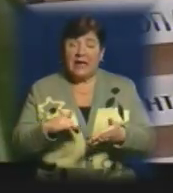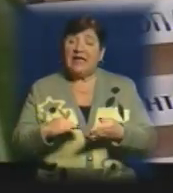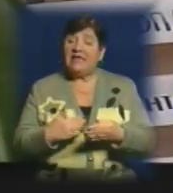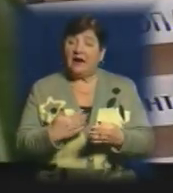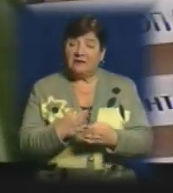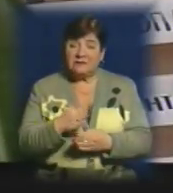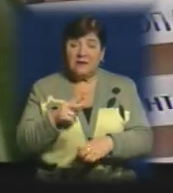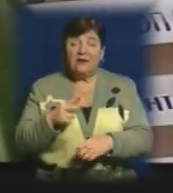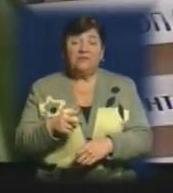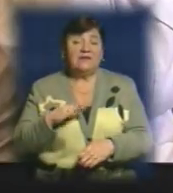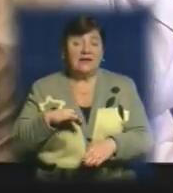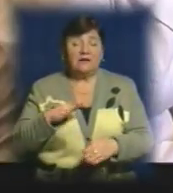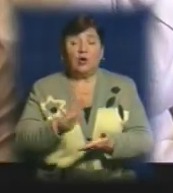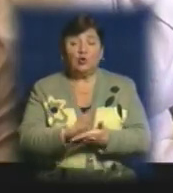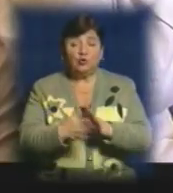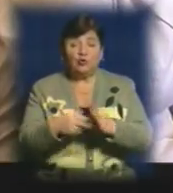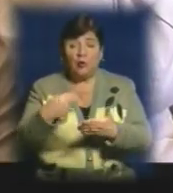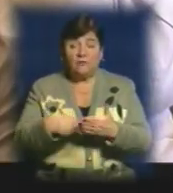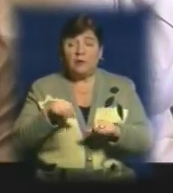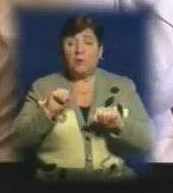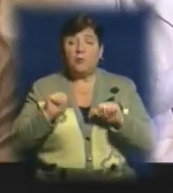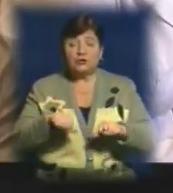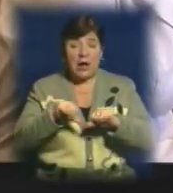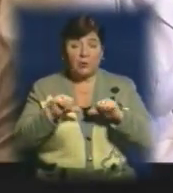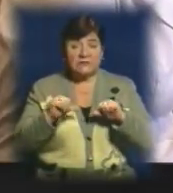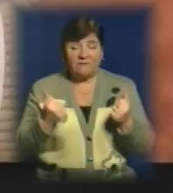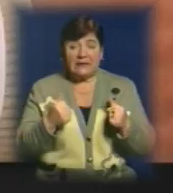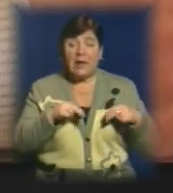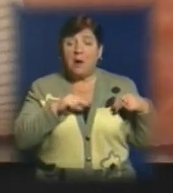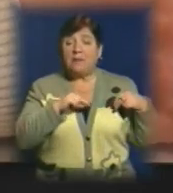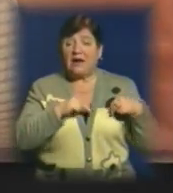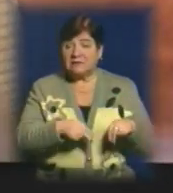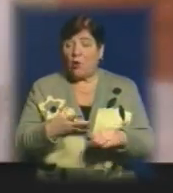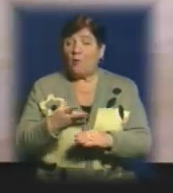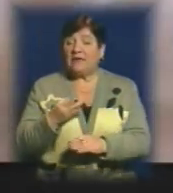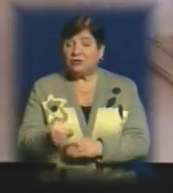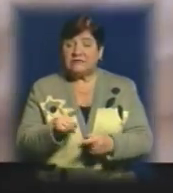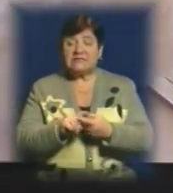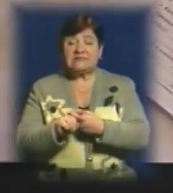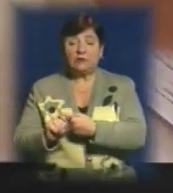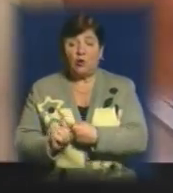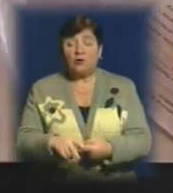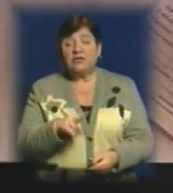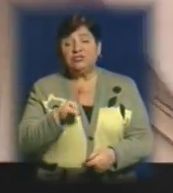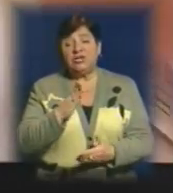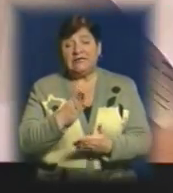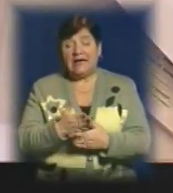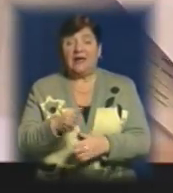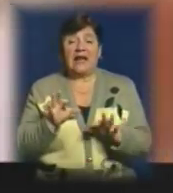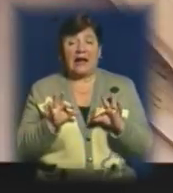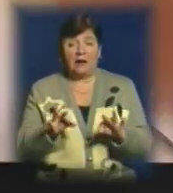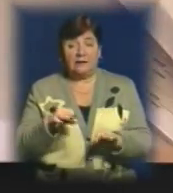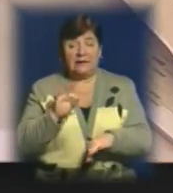медичних послуг незадовільна, договір з медиком можна розірвати. Праця лікарів оплачуватиметься залежно від того, чи є у них реальні пацієнти.